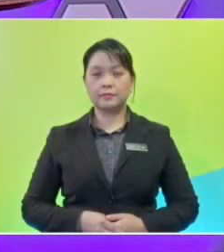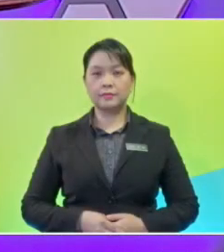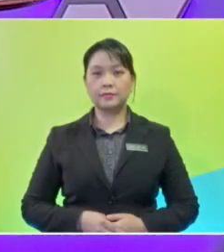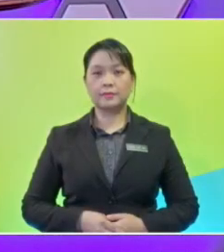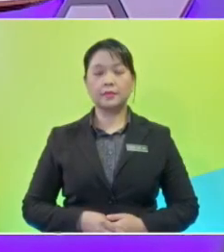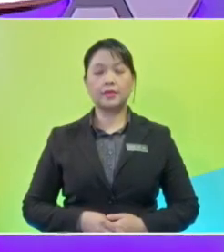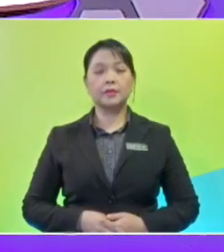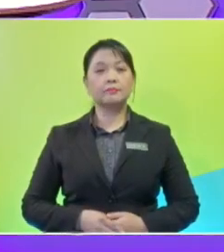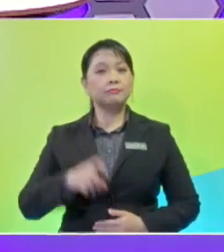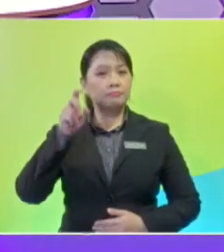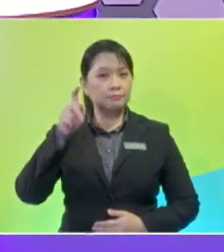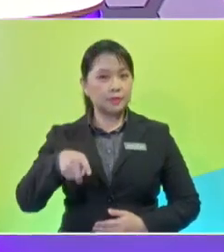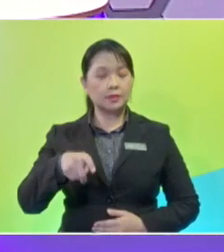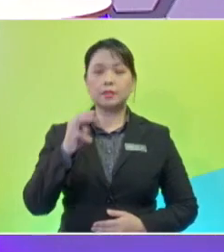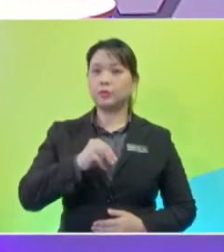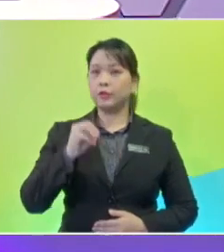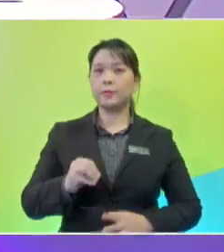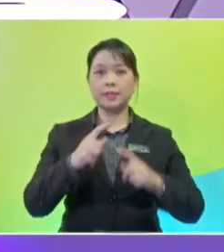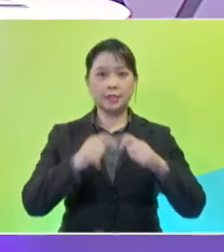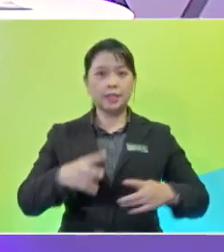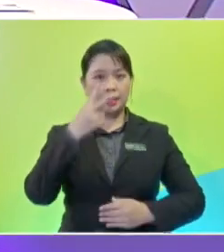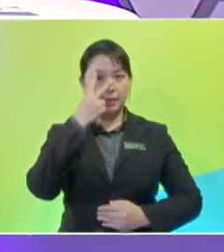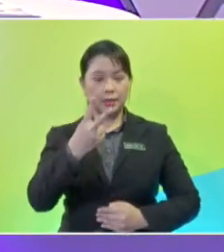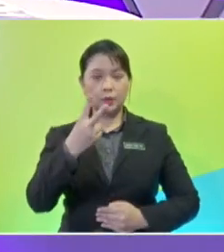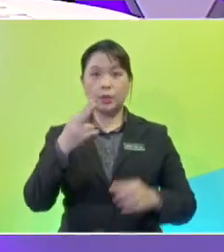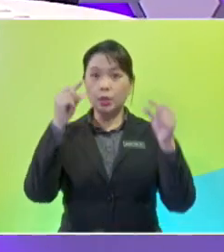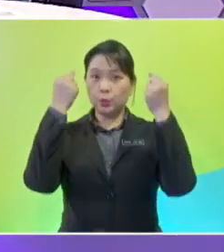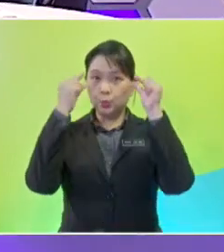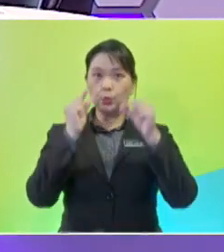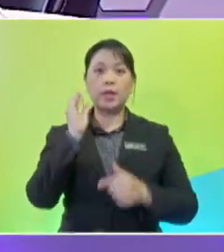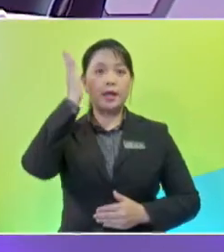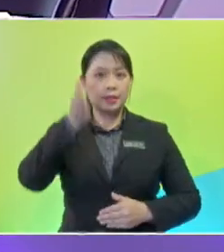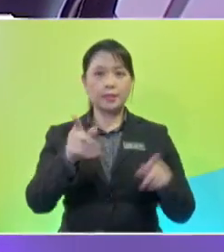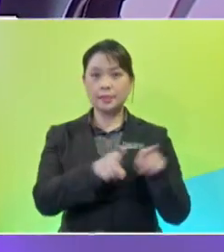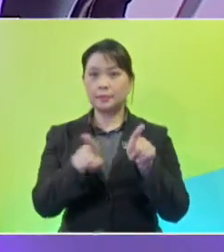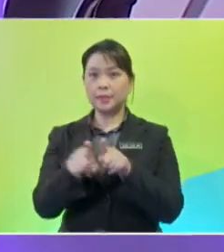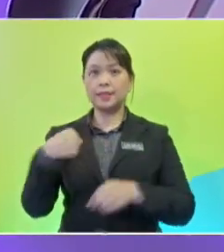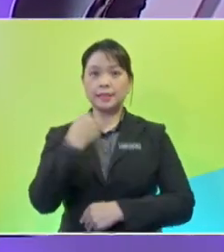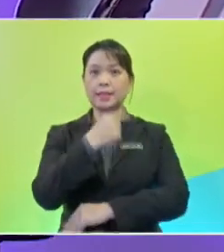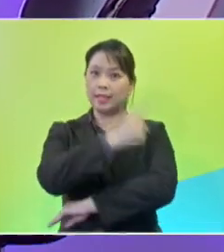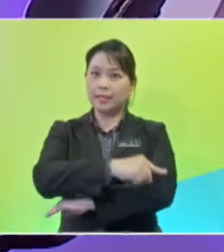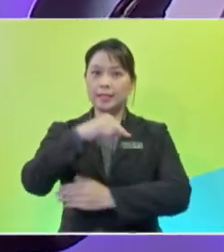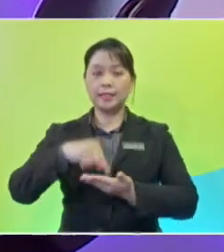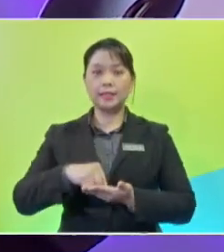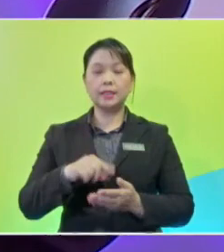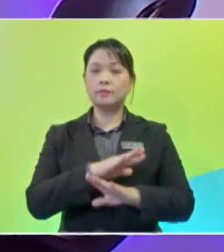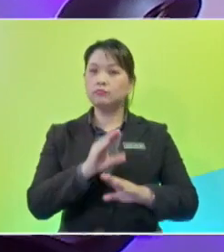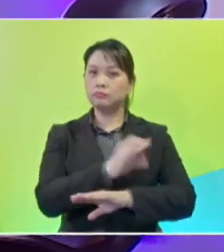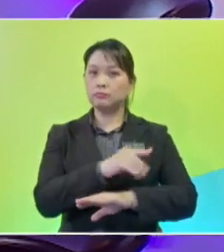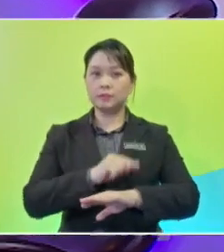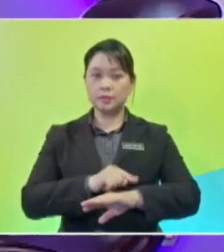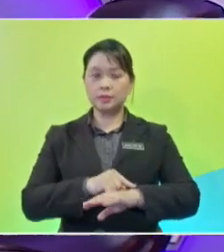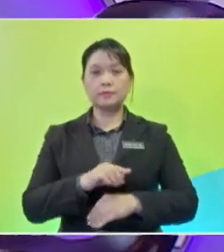Saya pasti murid-murid pernah tengok dah profil guru yang akan bersamanya kita kali ini tanpa mempermasa Ayo saya